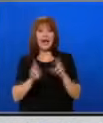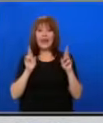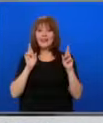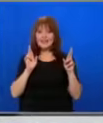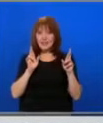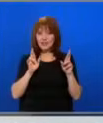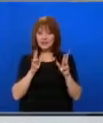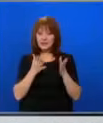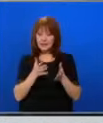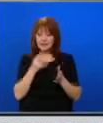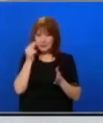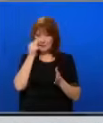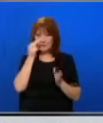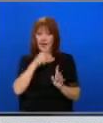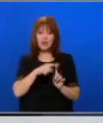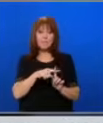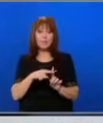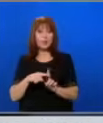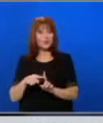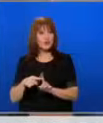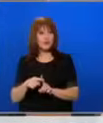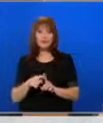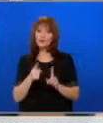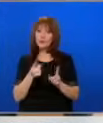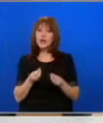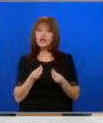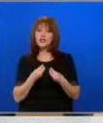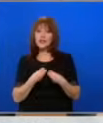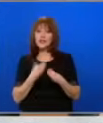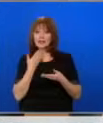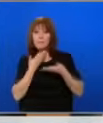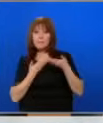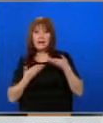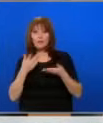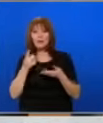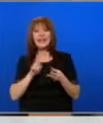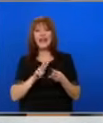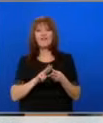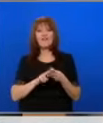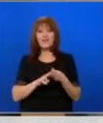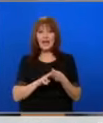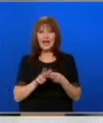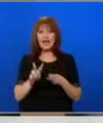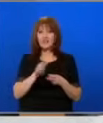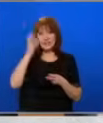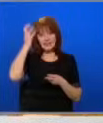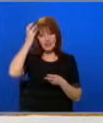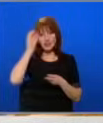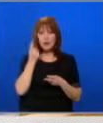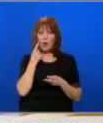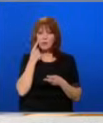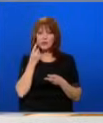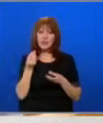че положителното решение на Хага ще се отрази и на преговорите с Виена. Двете страни се опитват да